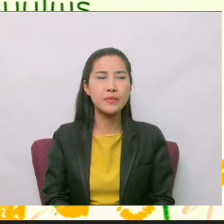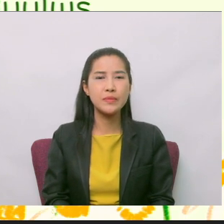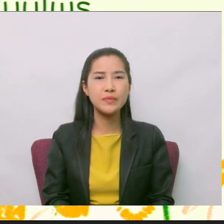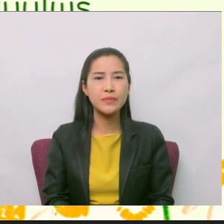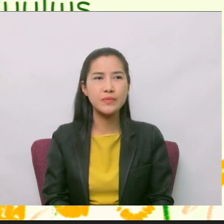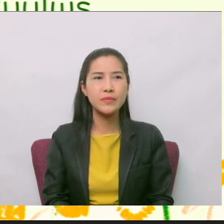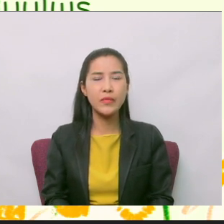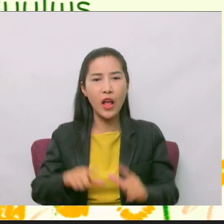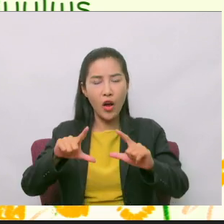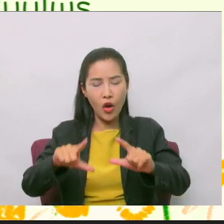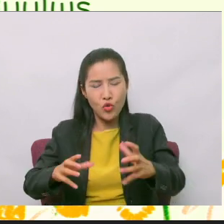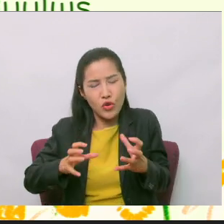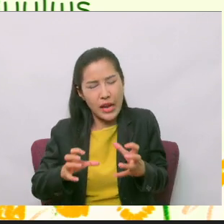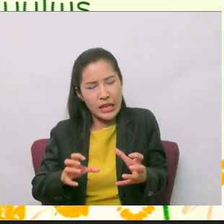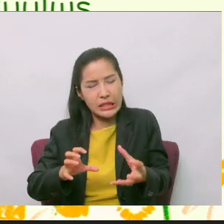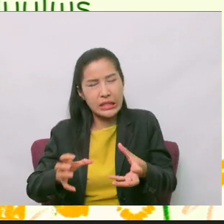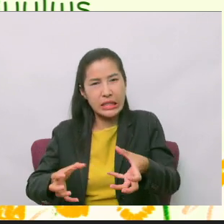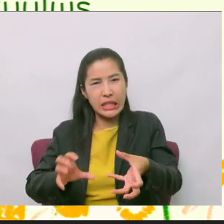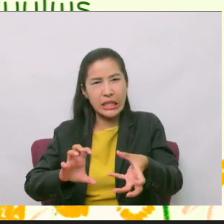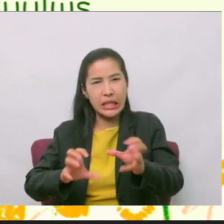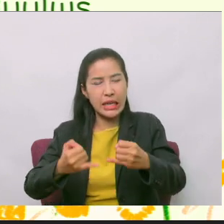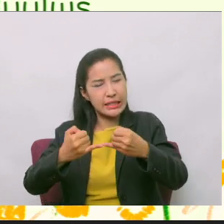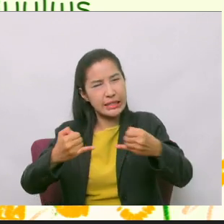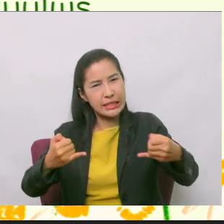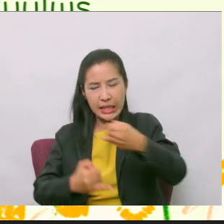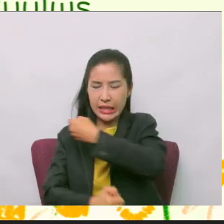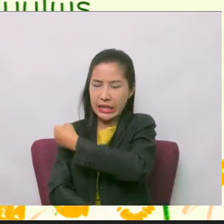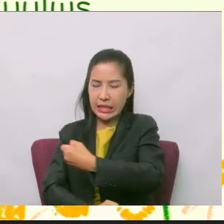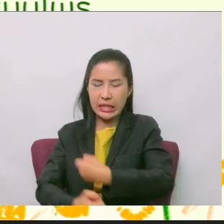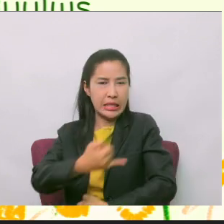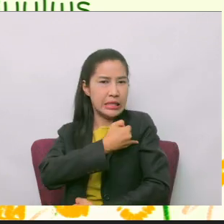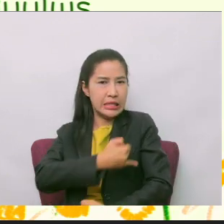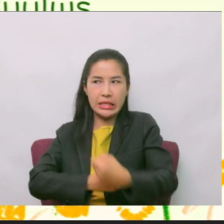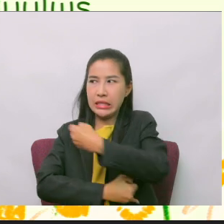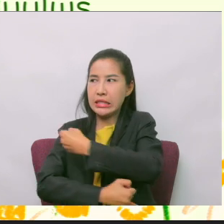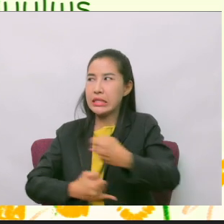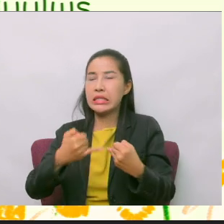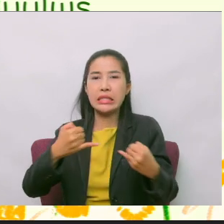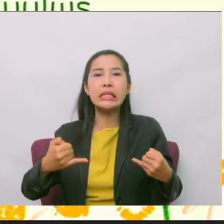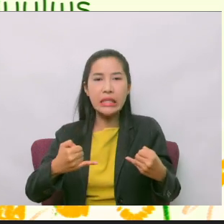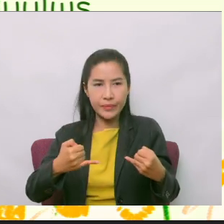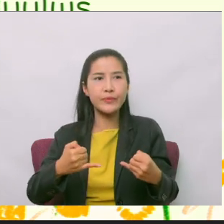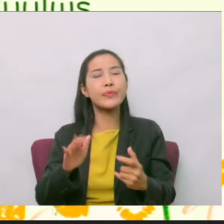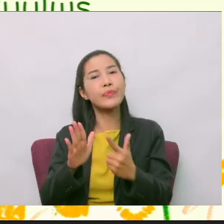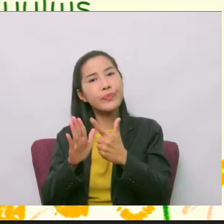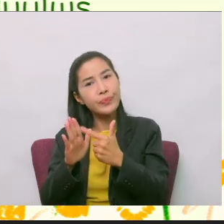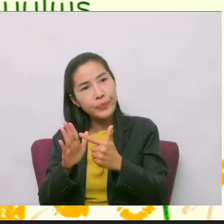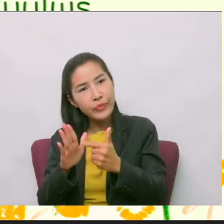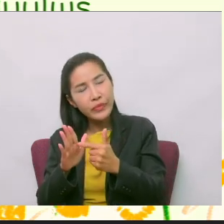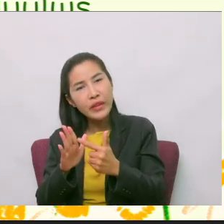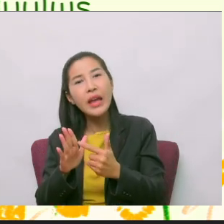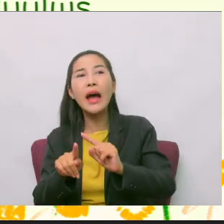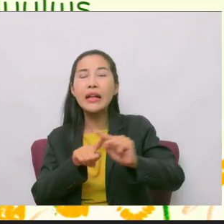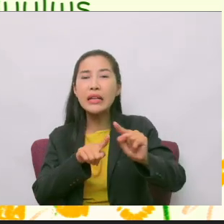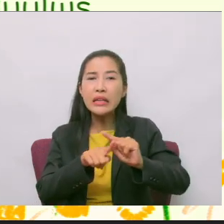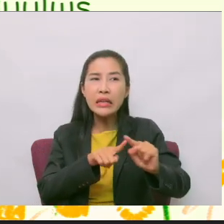ร็งของกล้ามเนื้อแล้วก็เส้นเอ็นนะคะแล้วก็ตัวยาก็คือช่วยนํายานะคะนําตัวยาให้ซึมเข้าไปในผิว